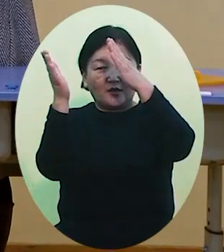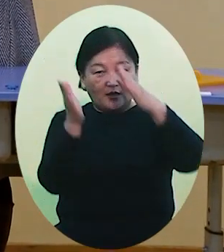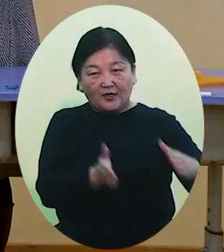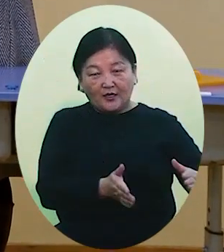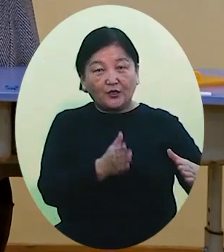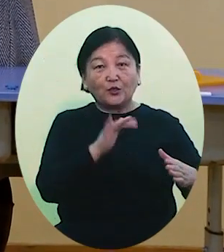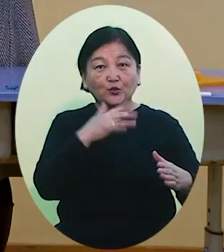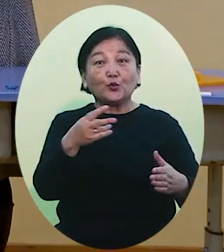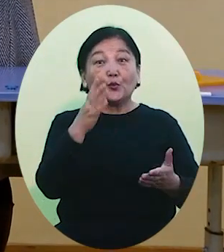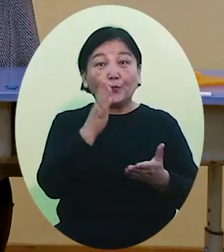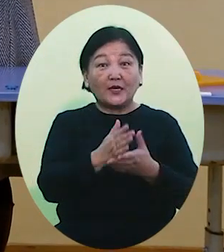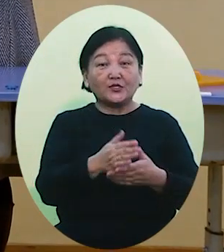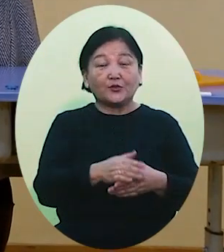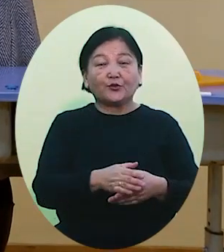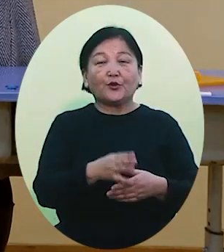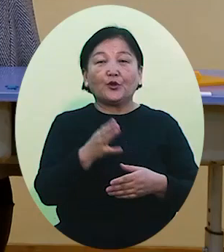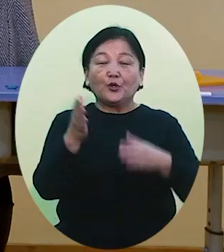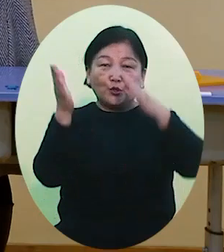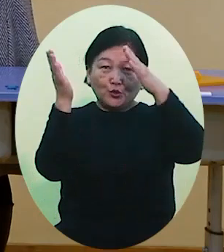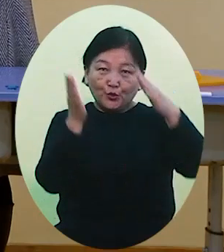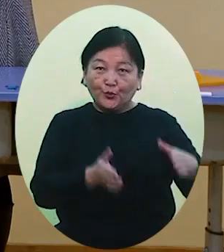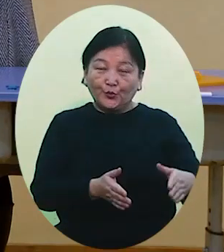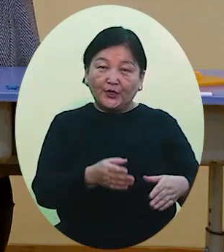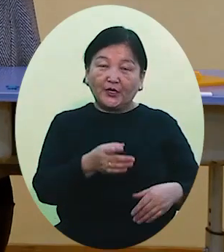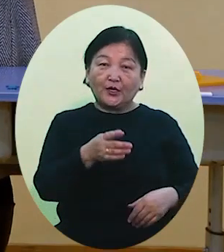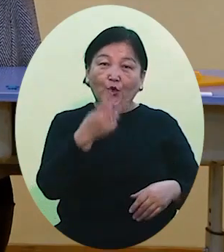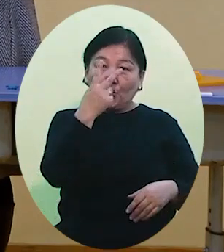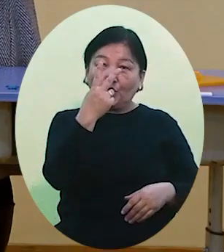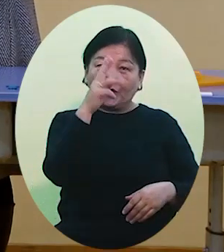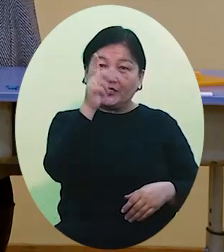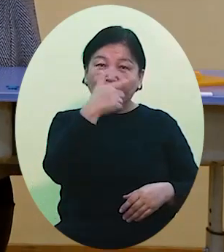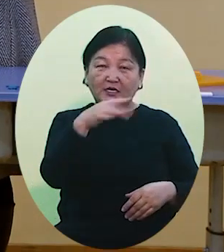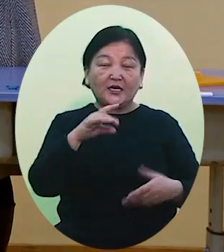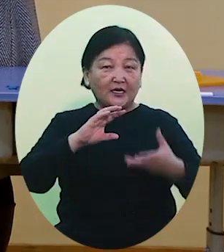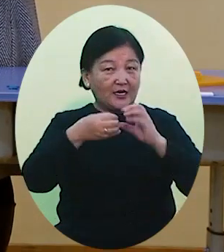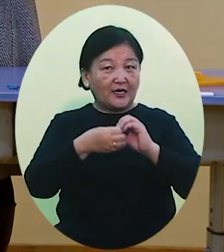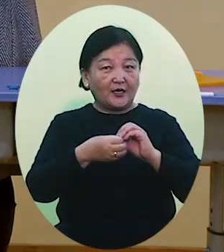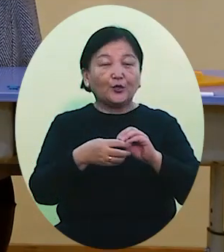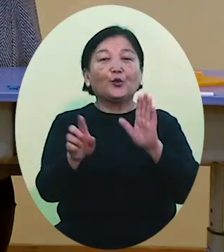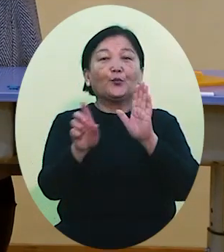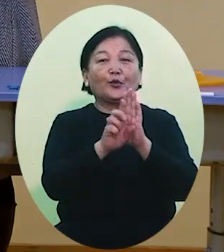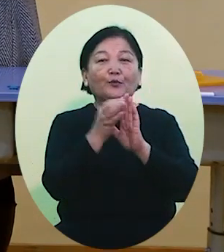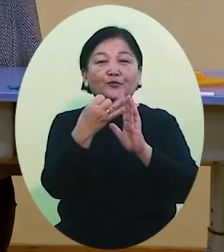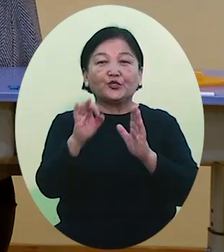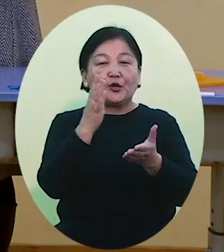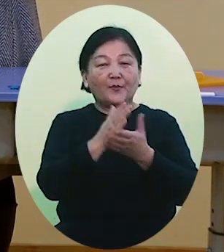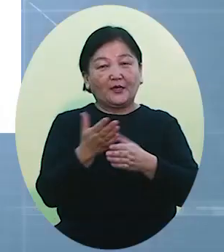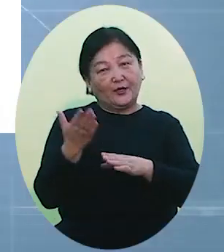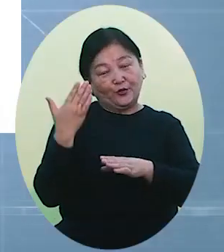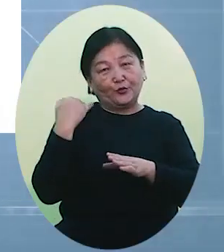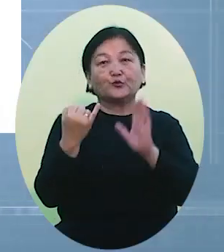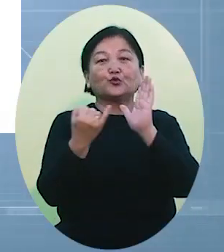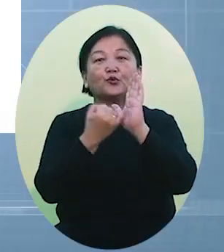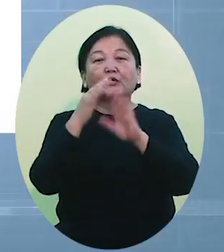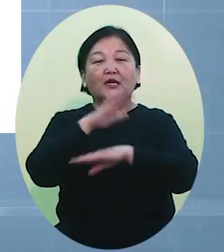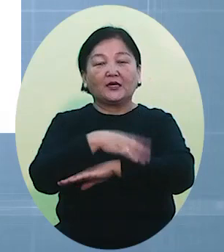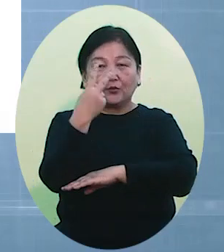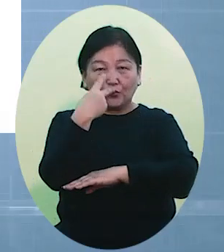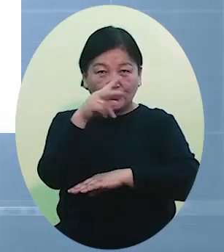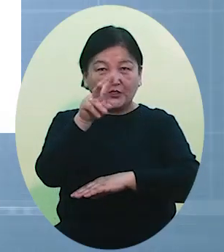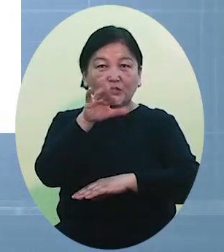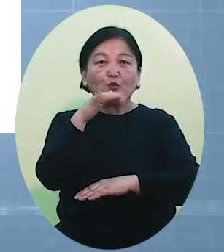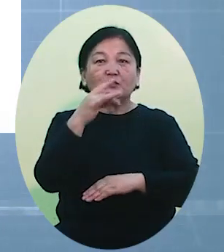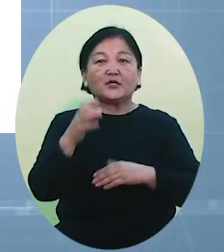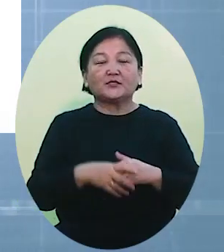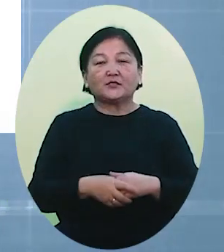цэгээр байгуулахад л хангалттай байдаг гэдгийг 6 дугаар ангидаа бид нар үзсэн учраас дараагийн за y тэнцүү x